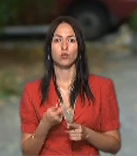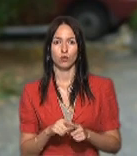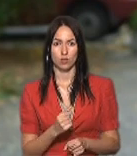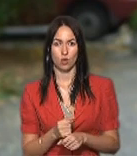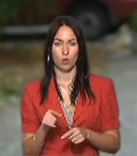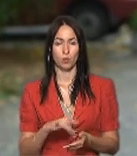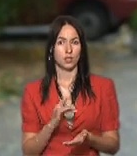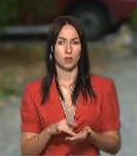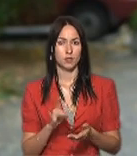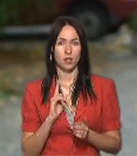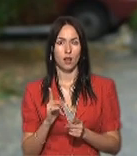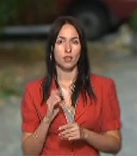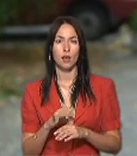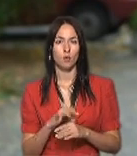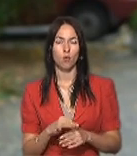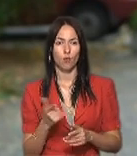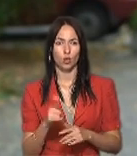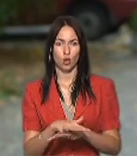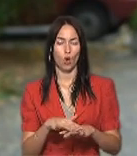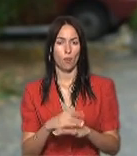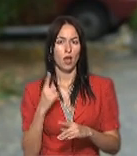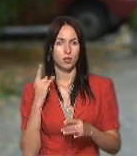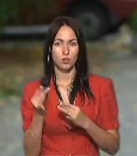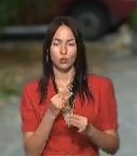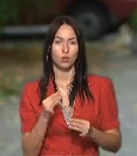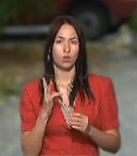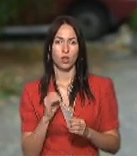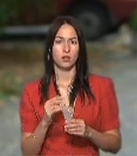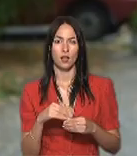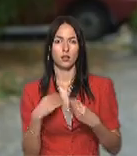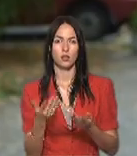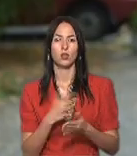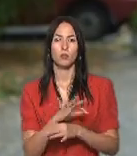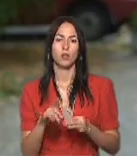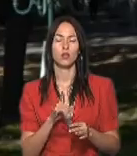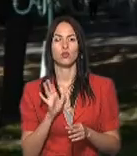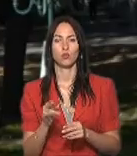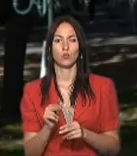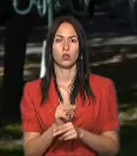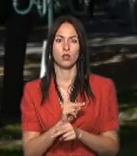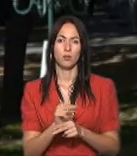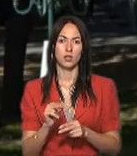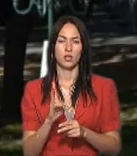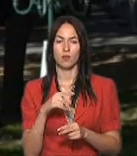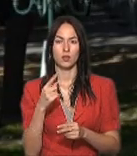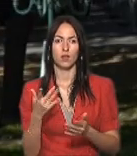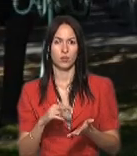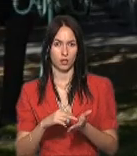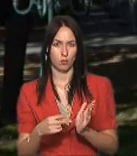не проводить жодних громадських слухань, не викладає жодних планів, що вона взагалі буде ремонтувати.